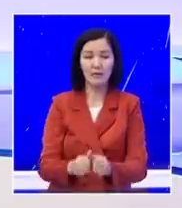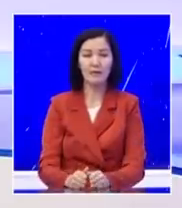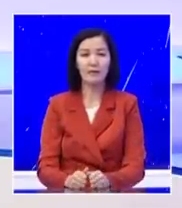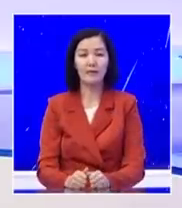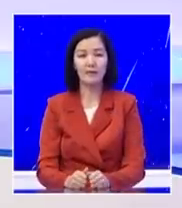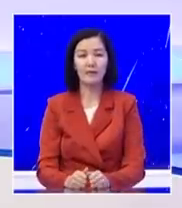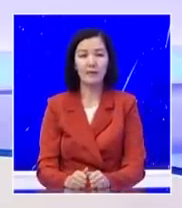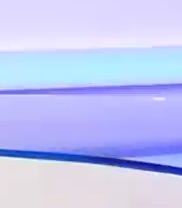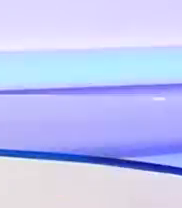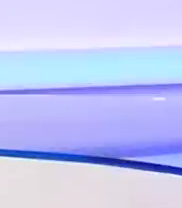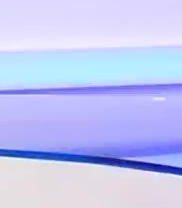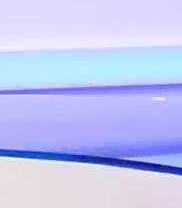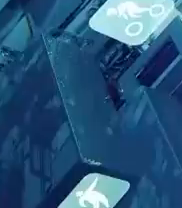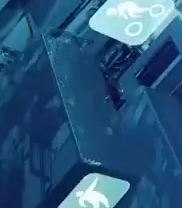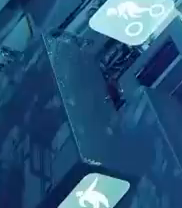ұстануға шақырады.